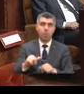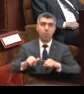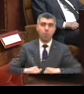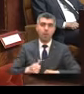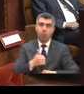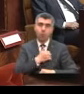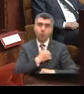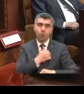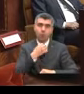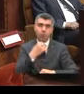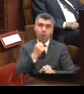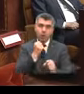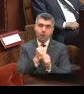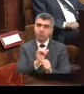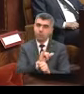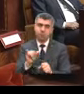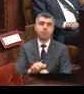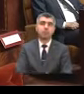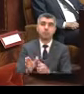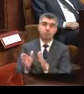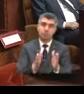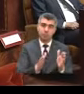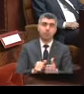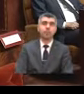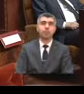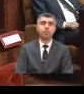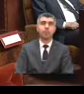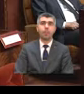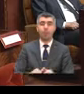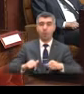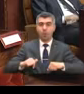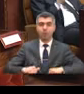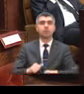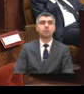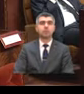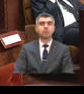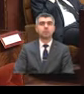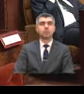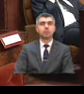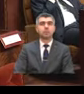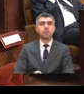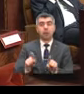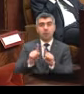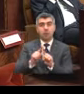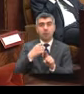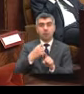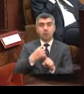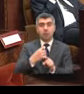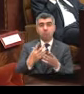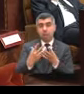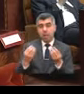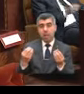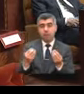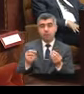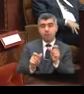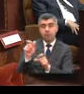بوحدة. غادي ندخل في صلب الموضوع. السيدة الوزيرة، الجائحة هي أثرت على بزاف ديال الفئات